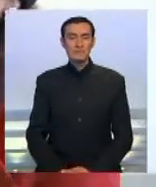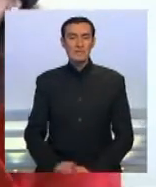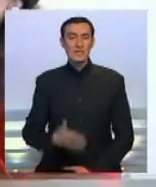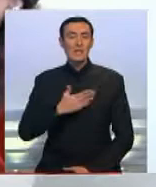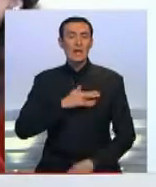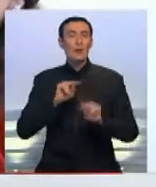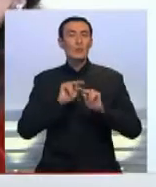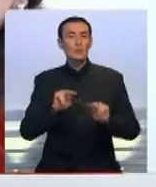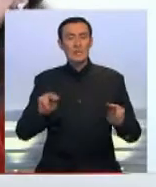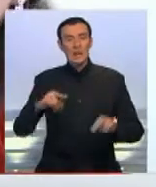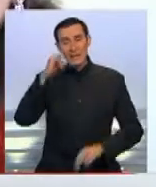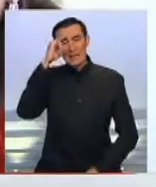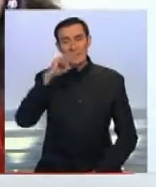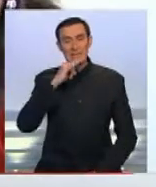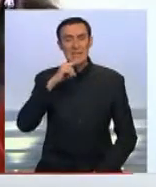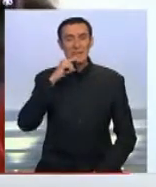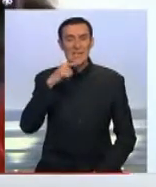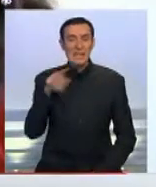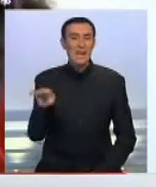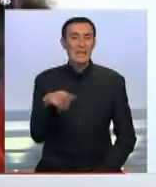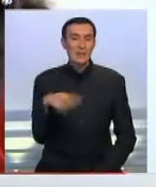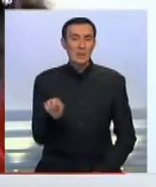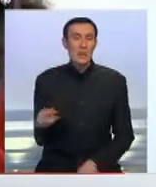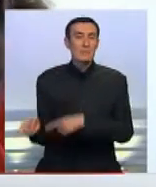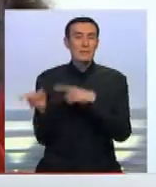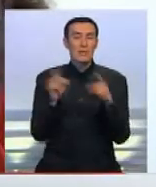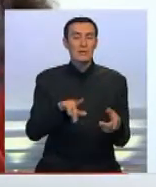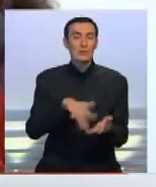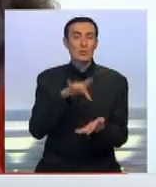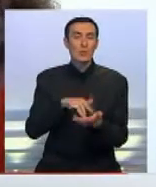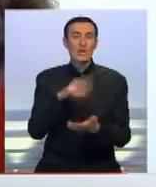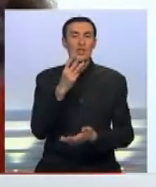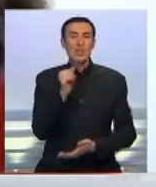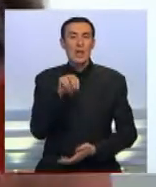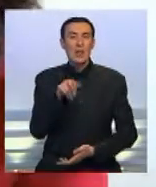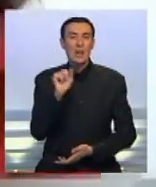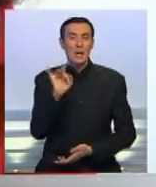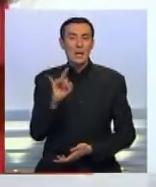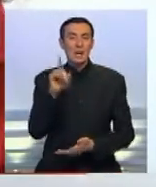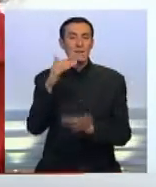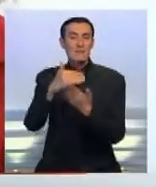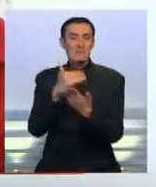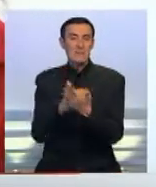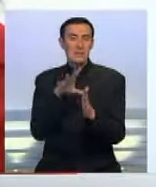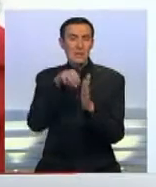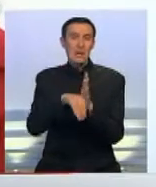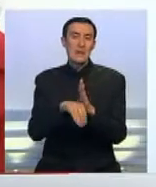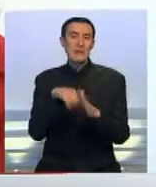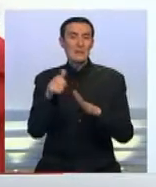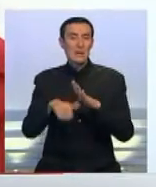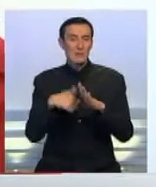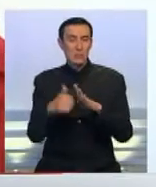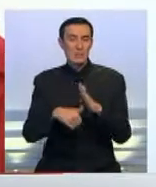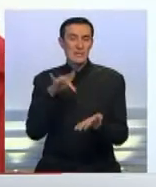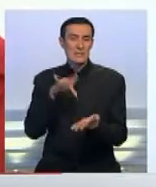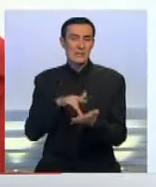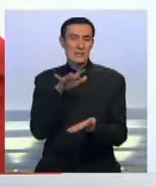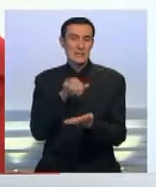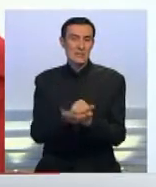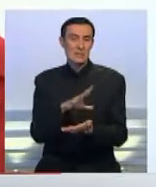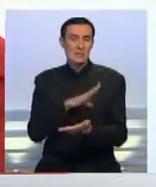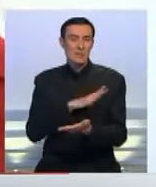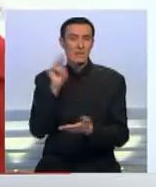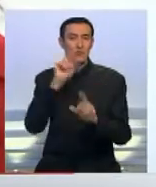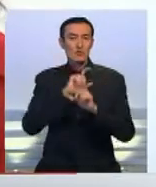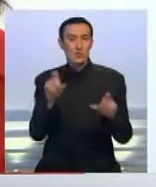Я учитель казахского языка и литературы, переехала из города Шалкар. Числюсь в списках безработных центра занятости. До этого была во